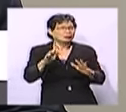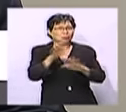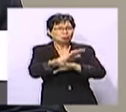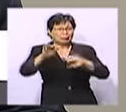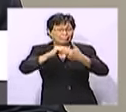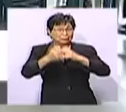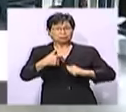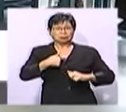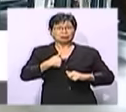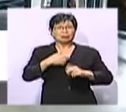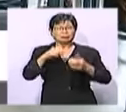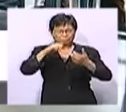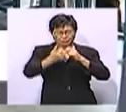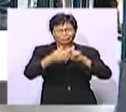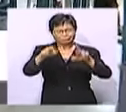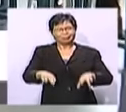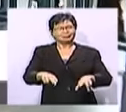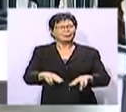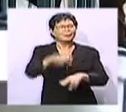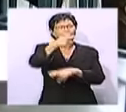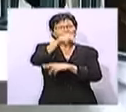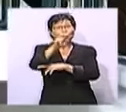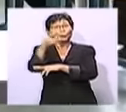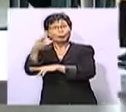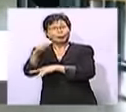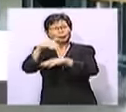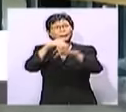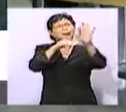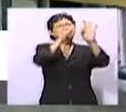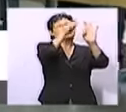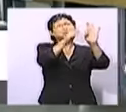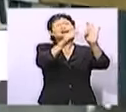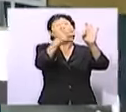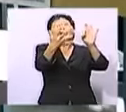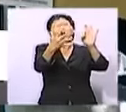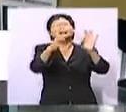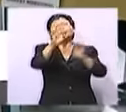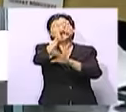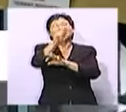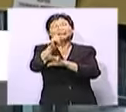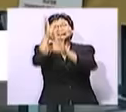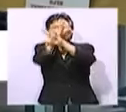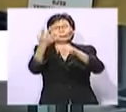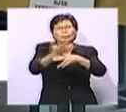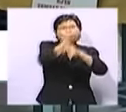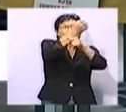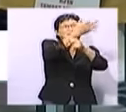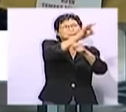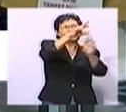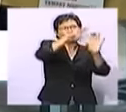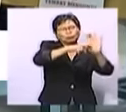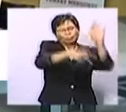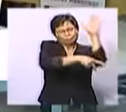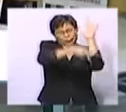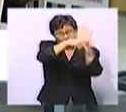ini masalah rakyat. Dalam PRU 14 pada 9 Mei lalu, BN Sarawak menang di 19 kerusi parlimen daripada